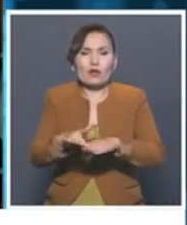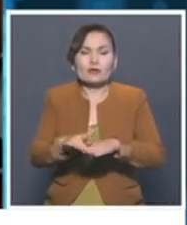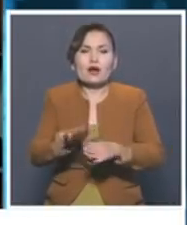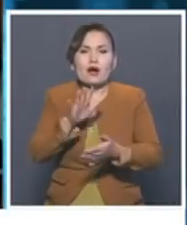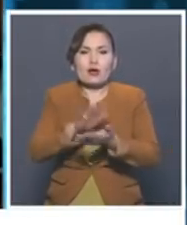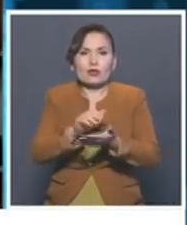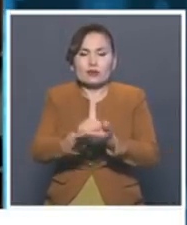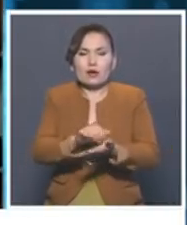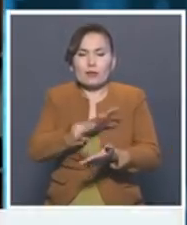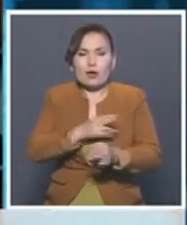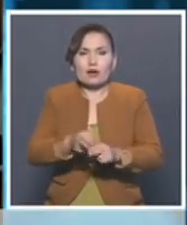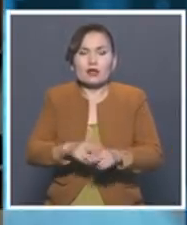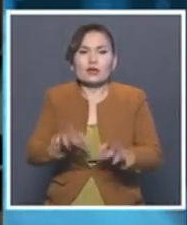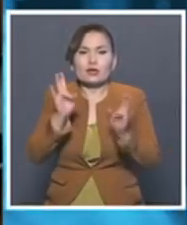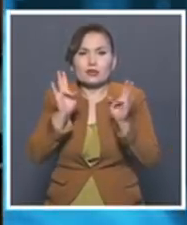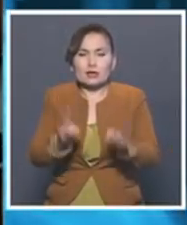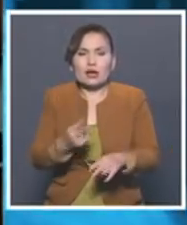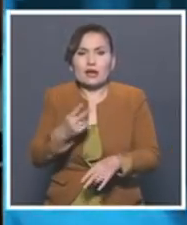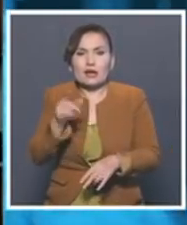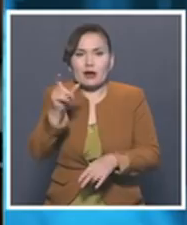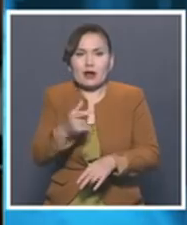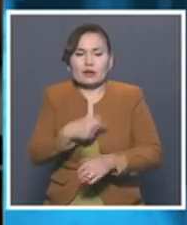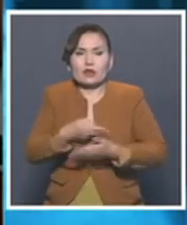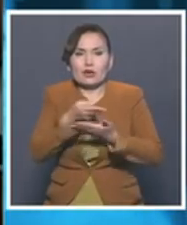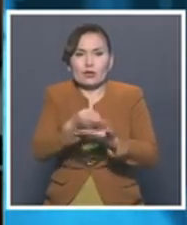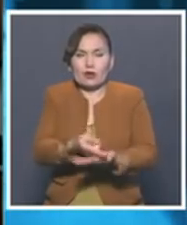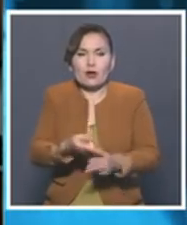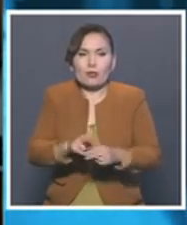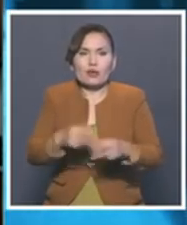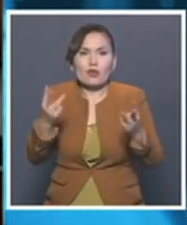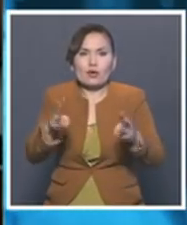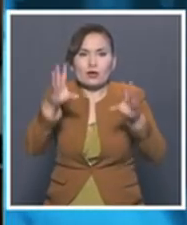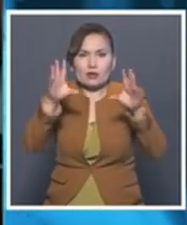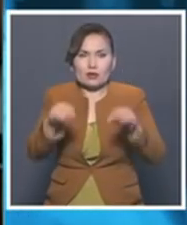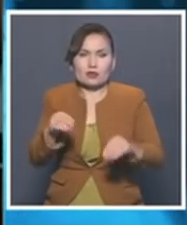адам бар. Қазіргі таңда жағдай тұрақты. Өрт сағат 10:52-де сөндірілді.